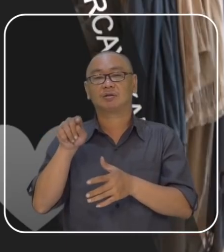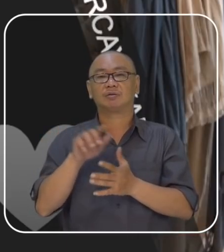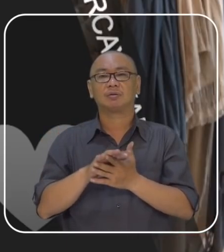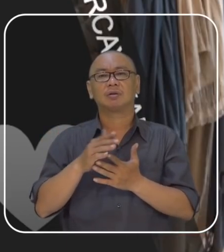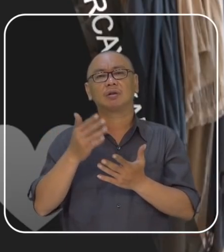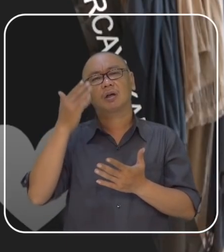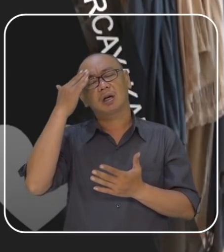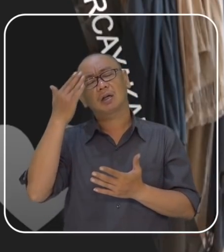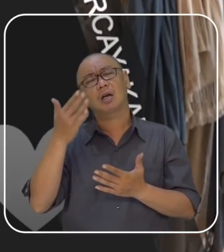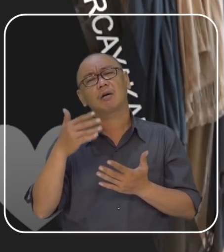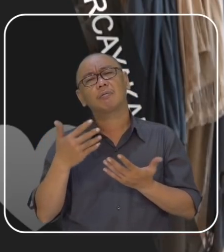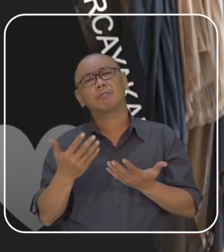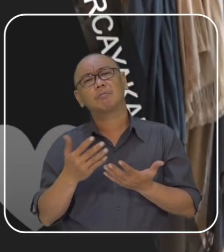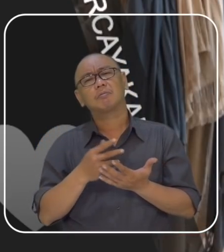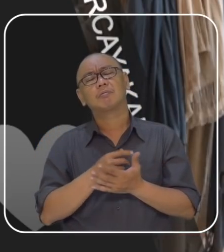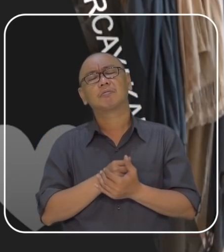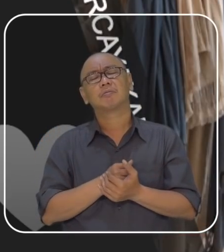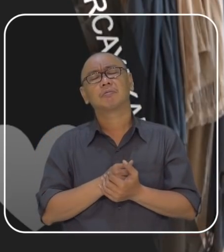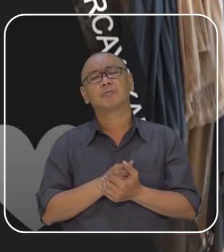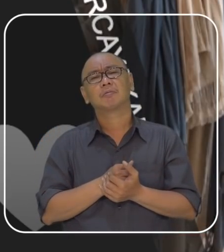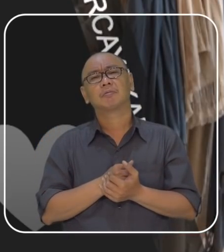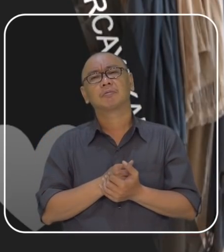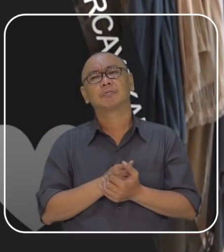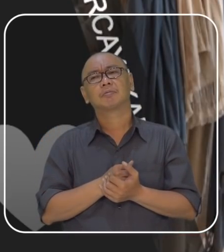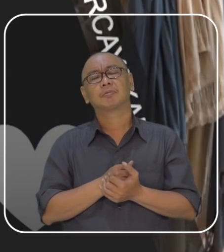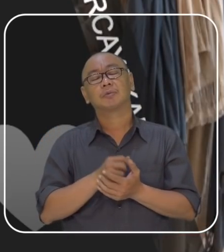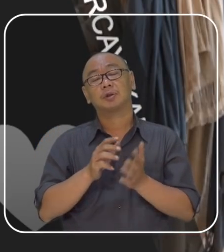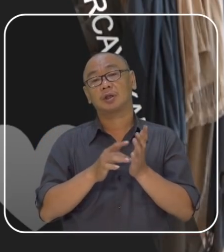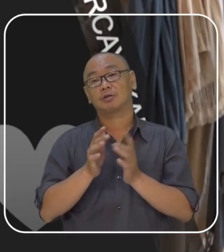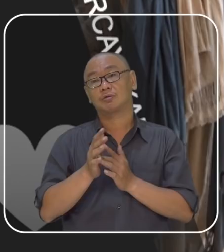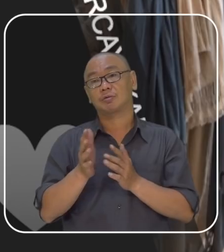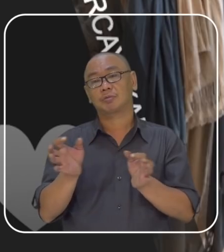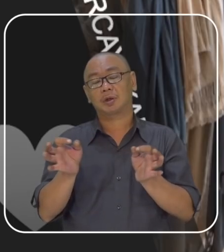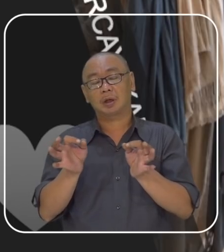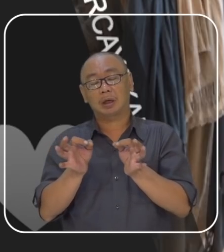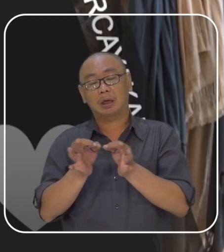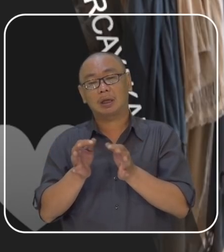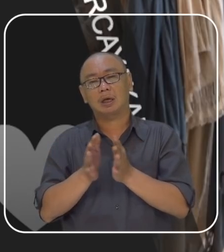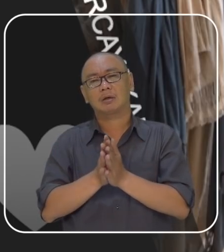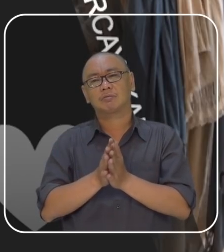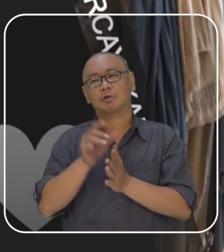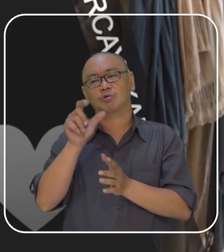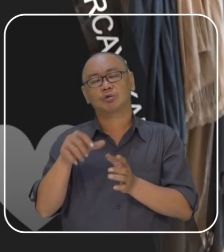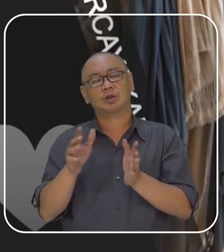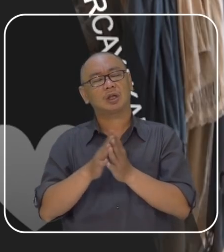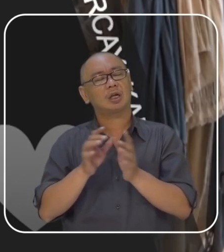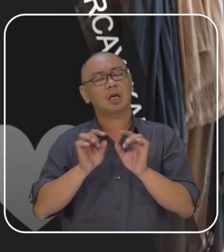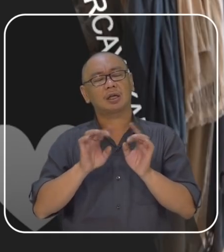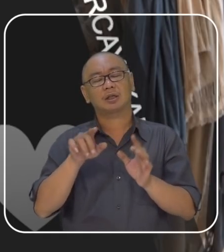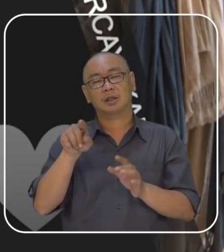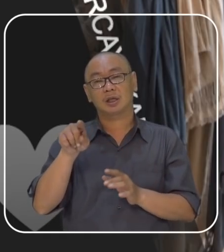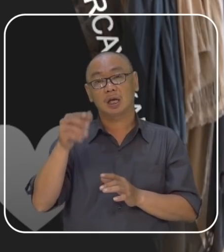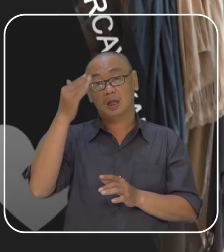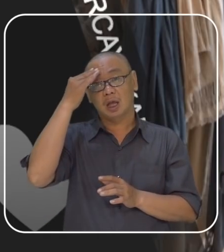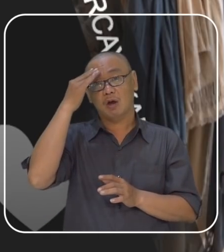Karena apa, saudara? Yesus mengenal hakikat manusia dengan baik. Ia mengetahui bahwa